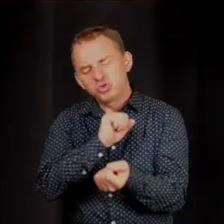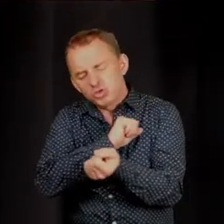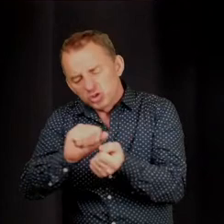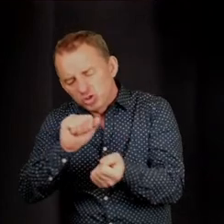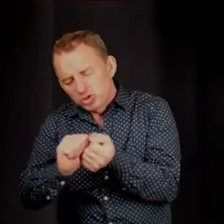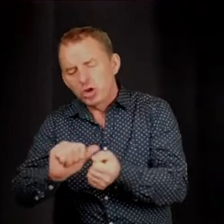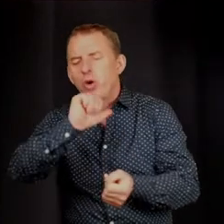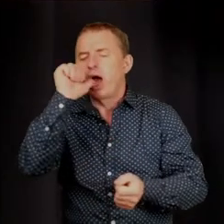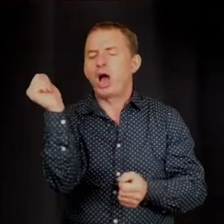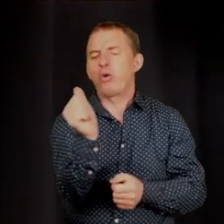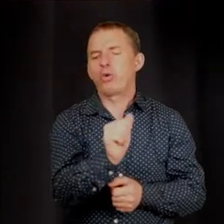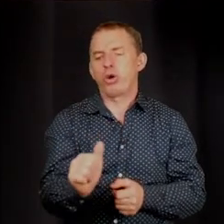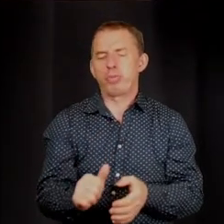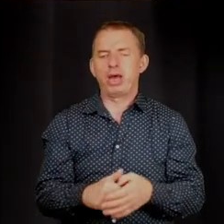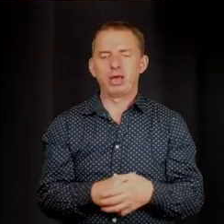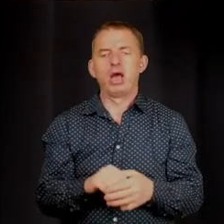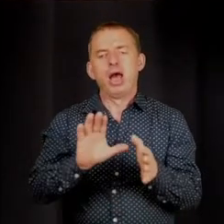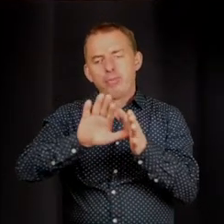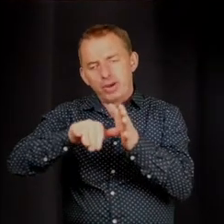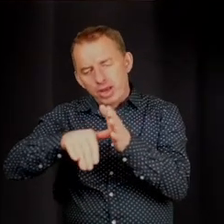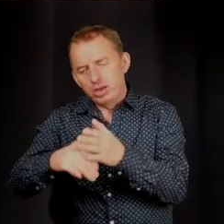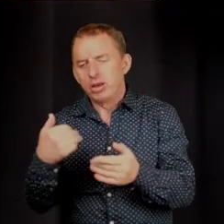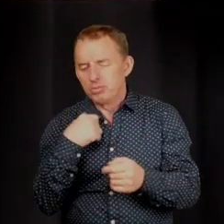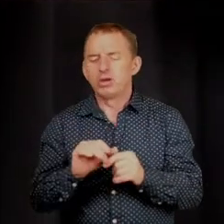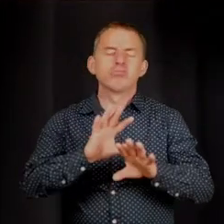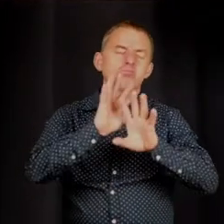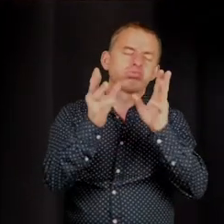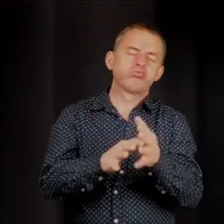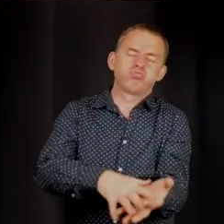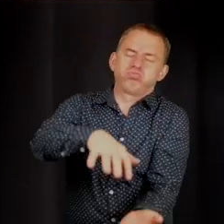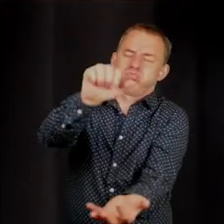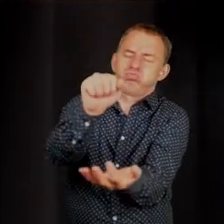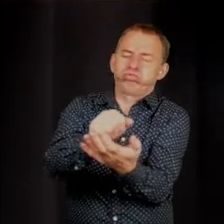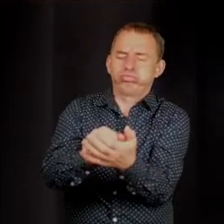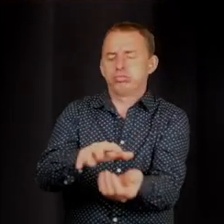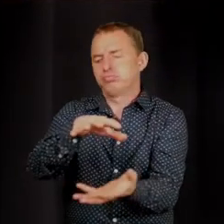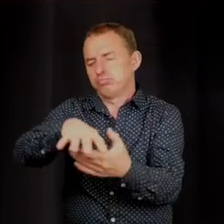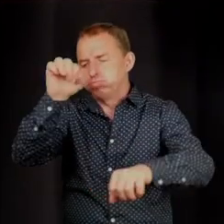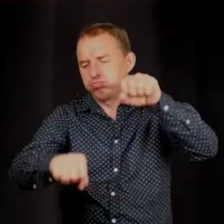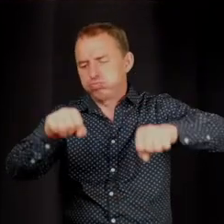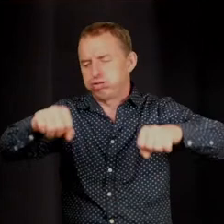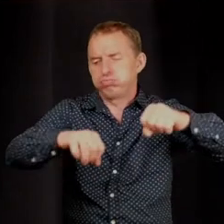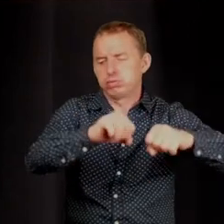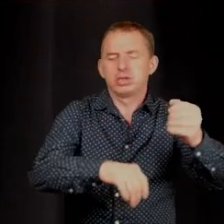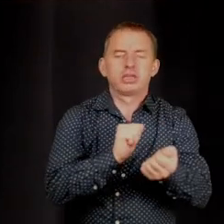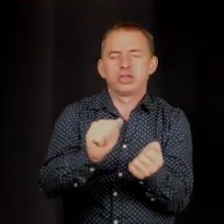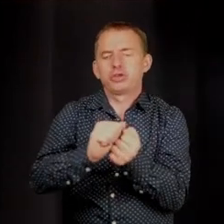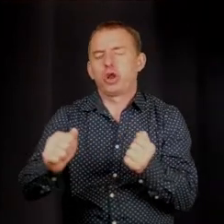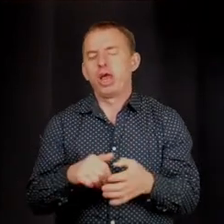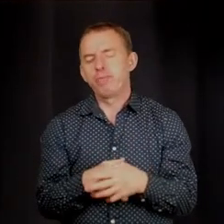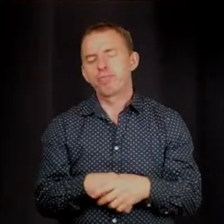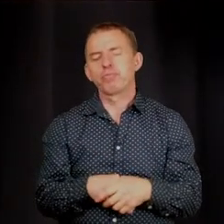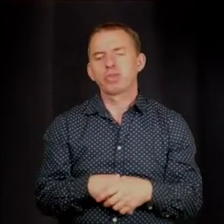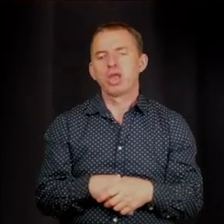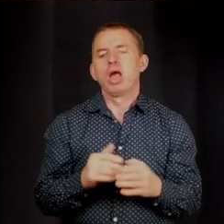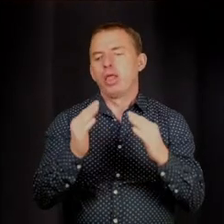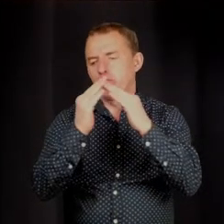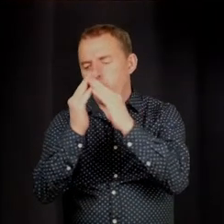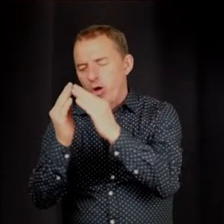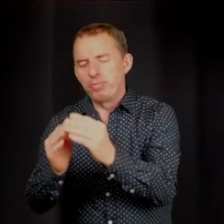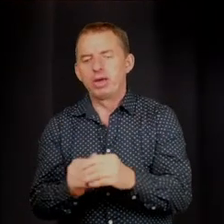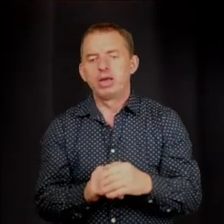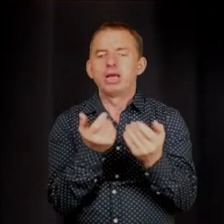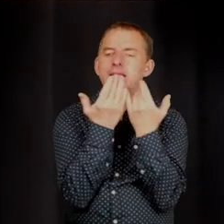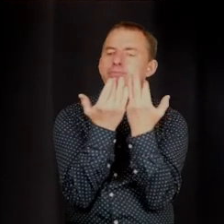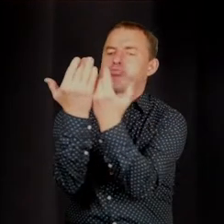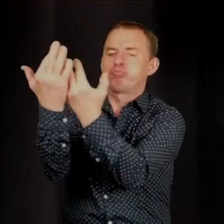Cities were bombed. Miasta były kompletnie zbombardowane. Buildings were ablaze. Budynki